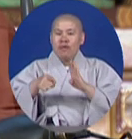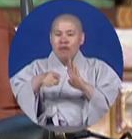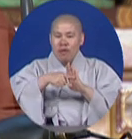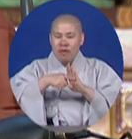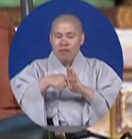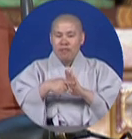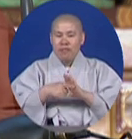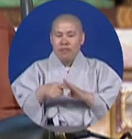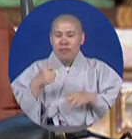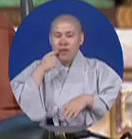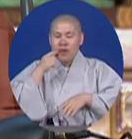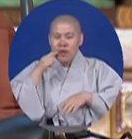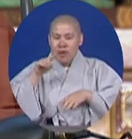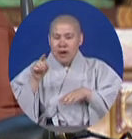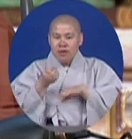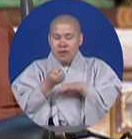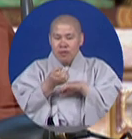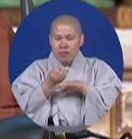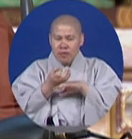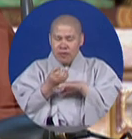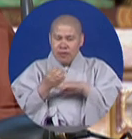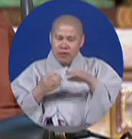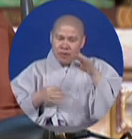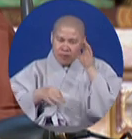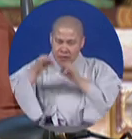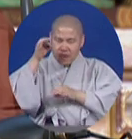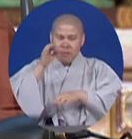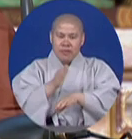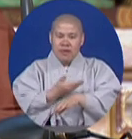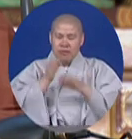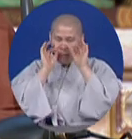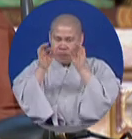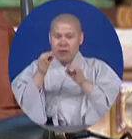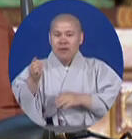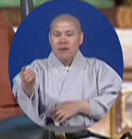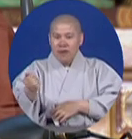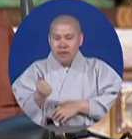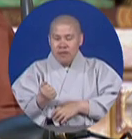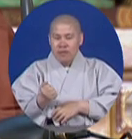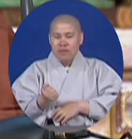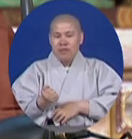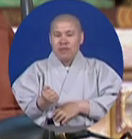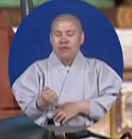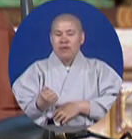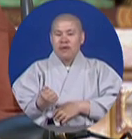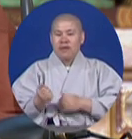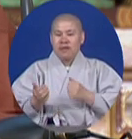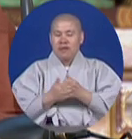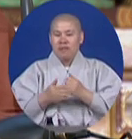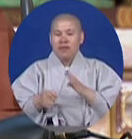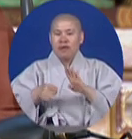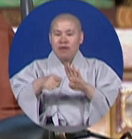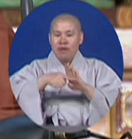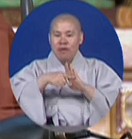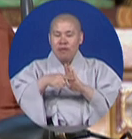그 황금으로 보는 게 그게 미혹이고 그걸 싸서 가지고 오는 게 그게 업이죠. 그게